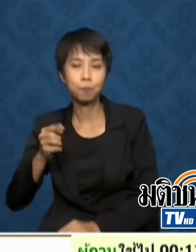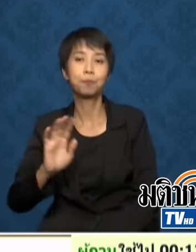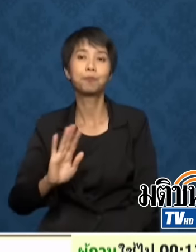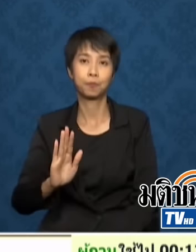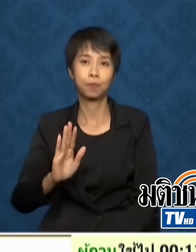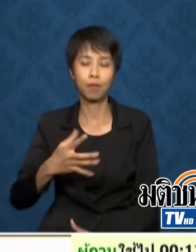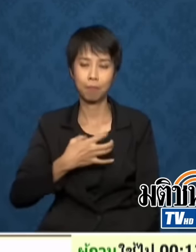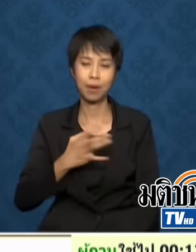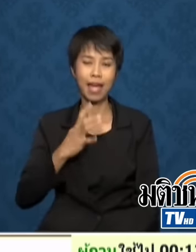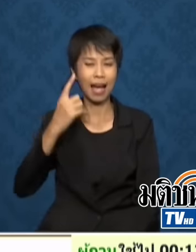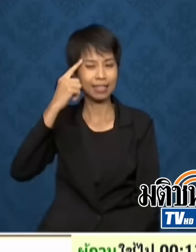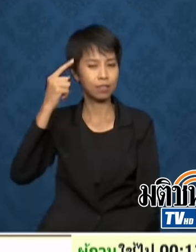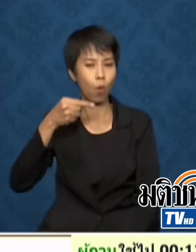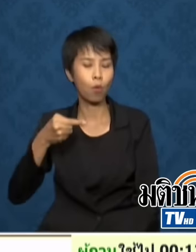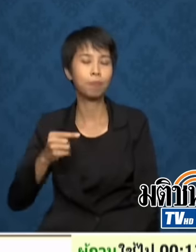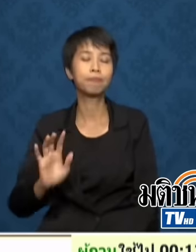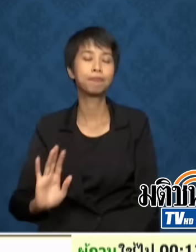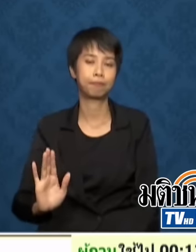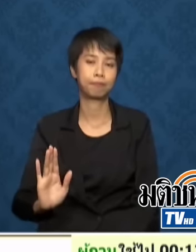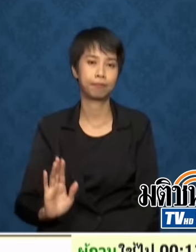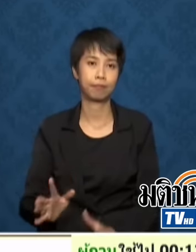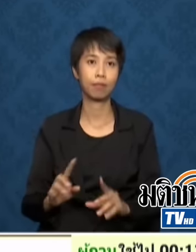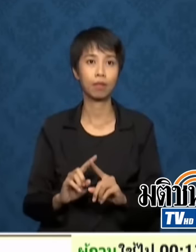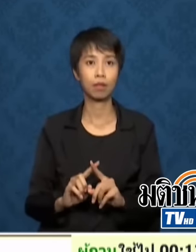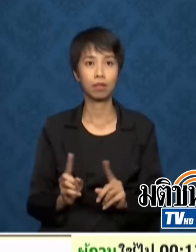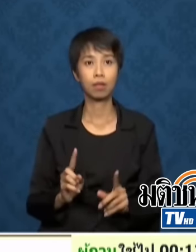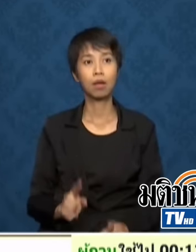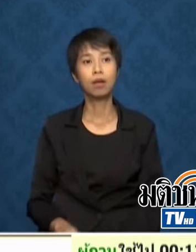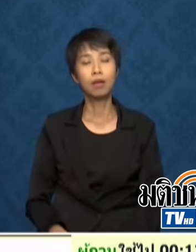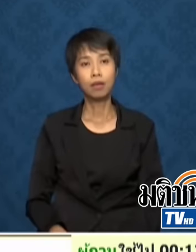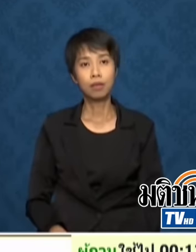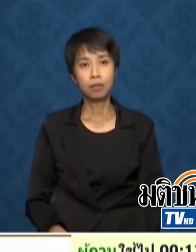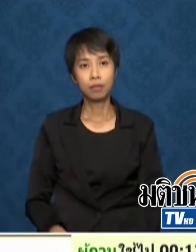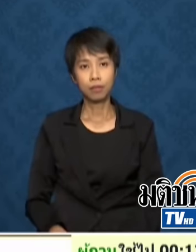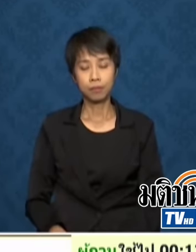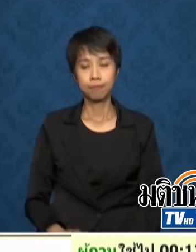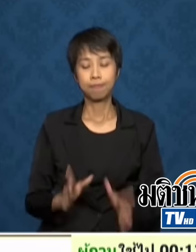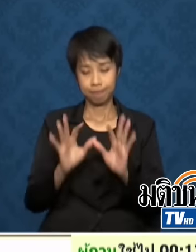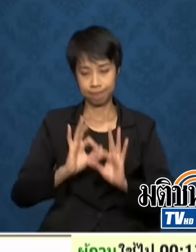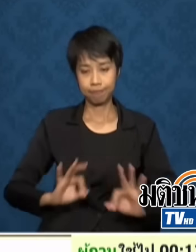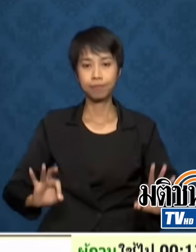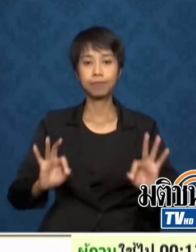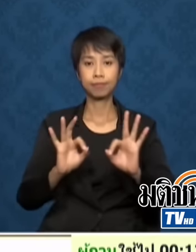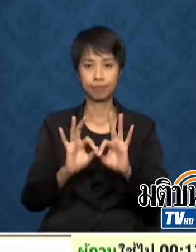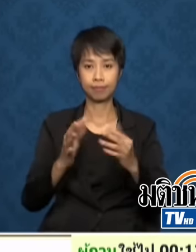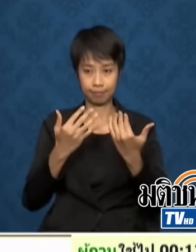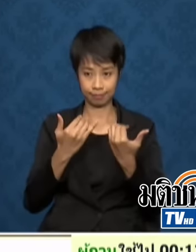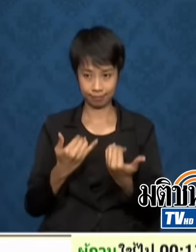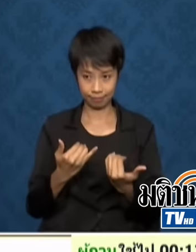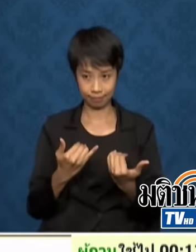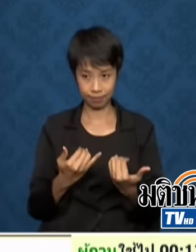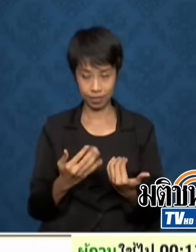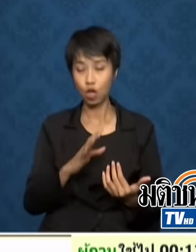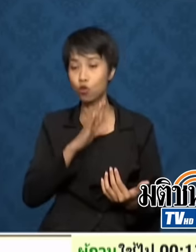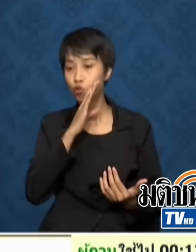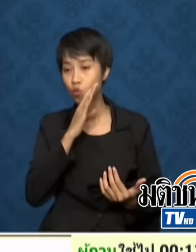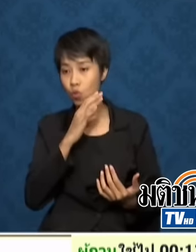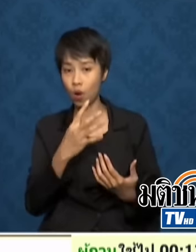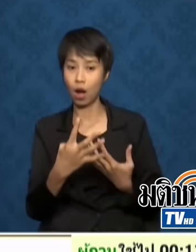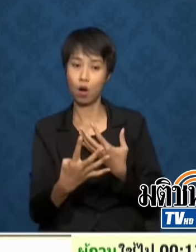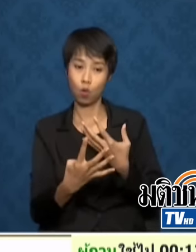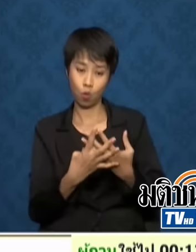ไปเรื่องไม่สะใจนะจะต้องให้สะใจเป็นคนอื่นแล้วก็ที่สำคัญคือที่คุมขังอื่นหรือที่คุม